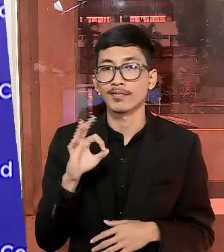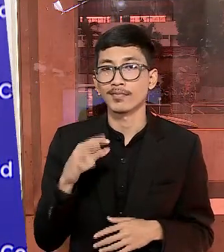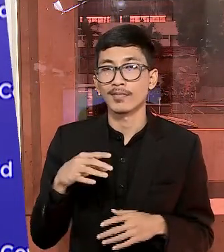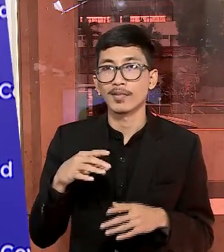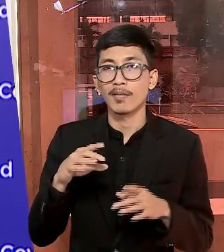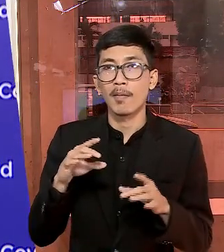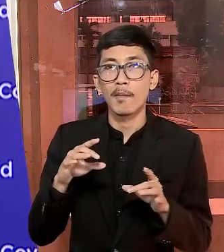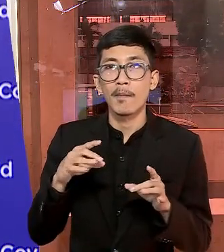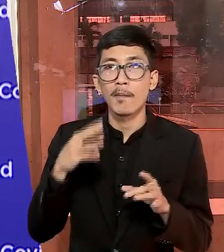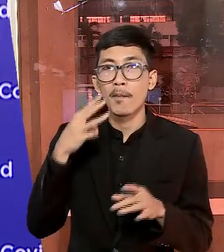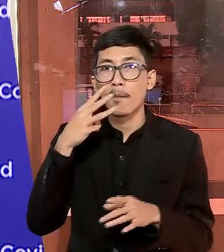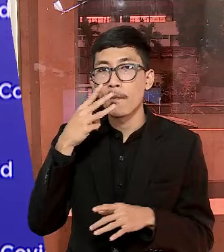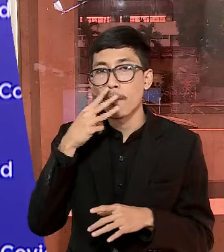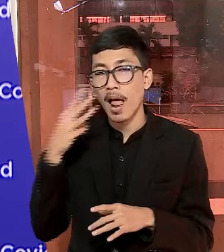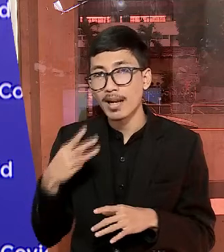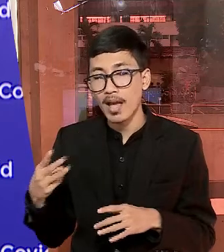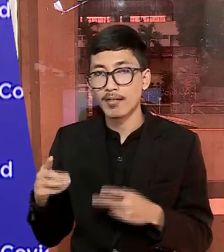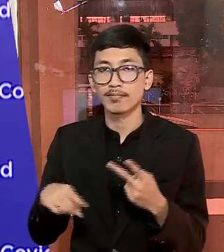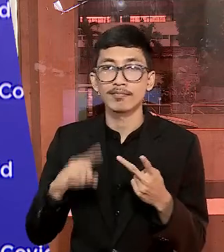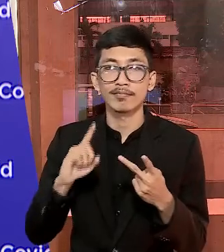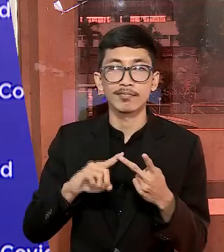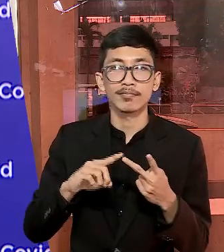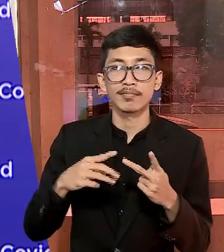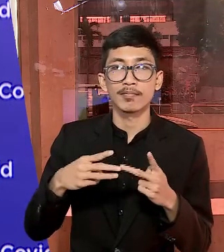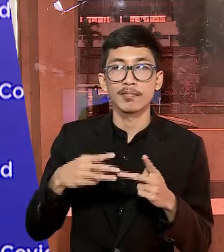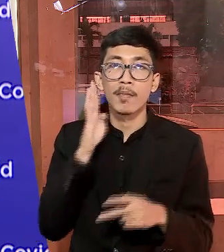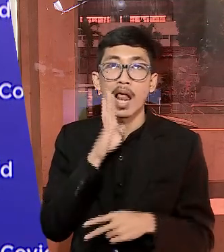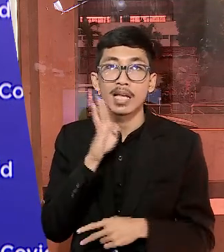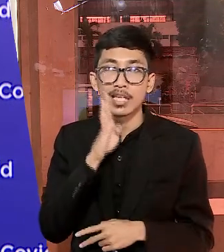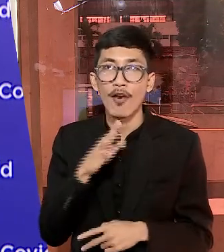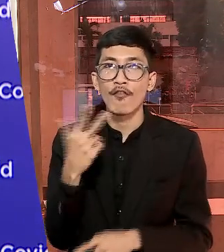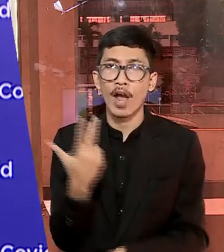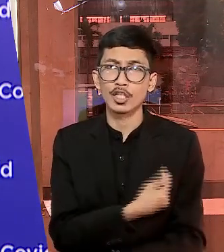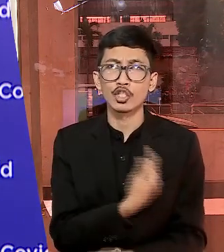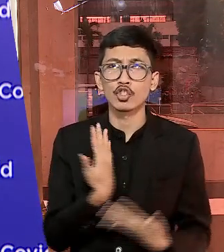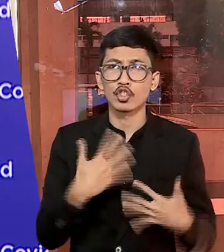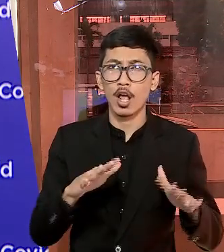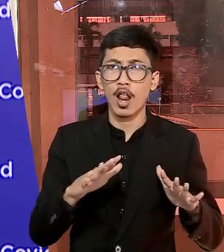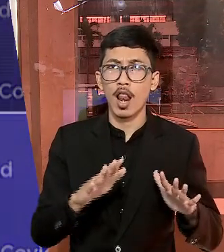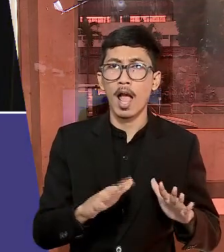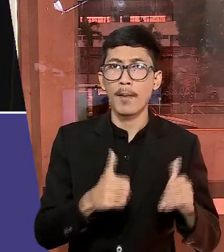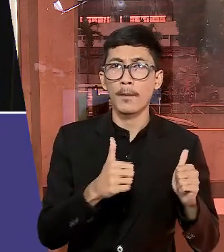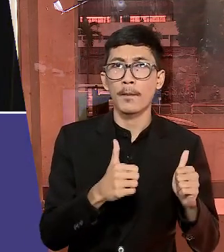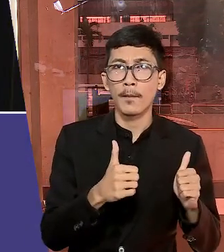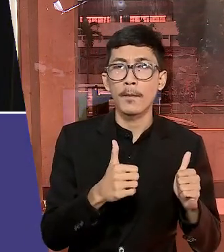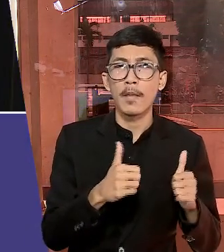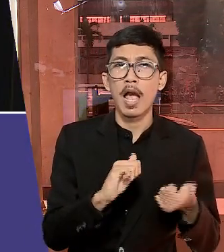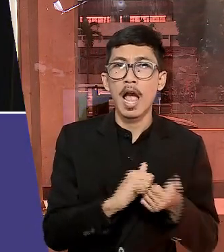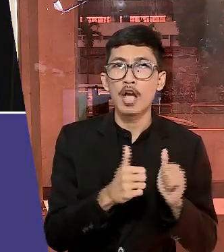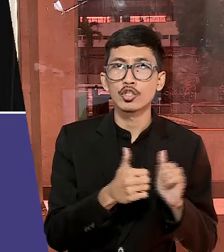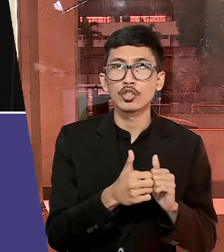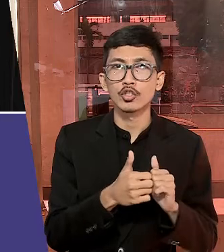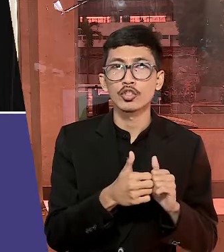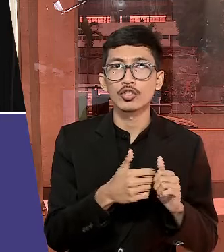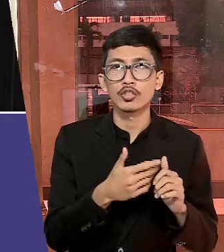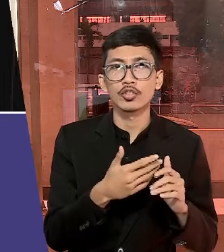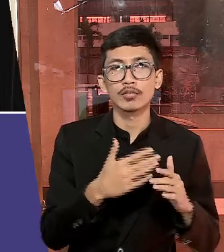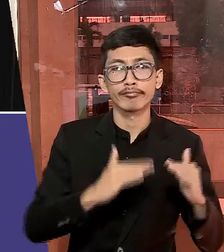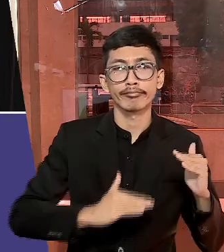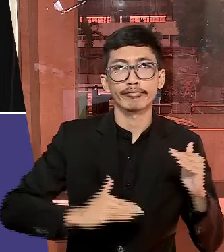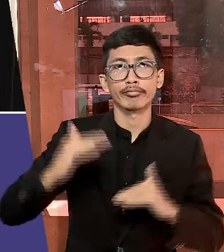lebih dari 70% penduduknya sudah vaksin dosis lengkap tapi kasusnya di sana juga masih